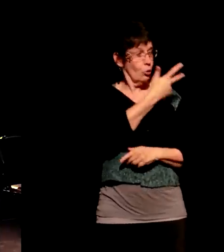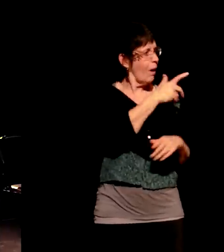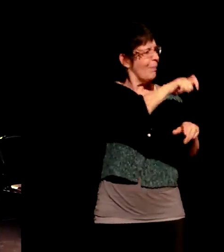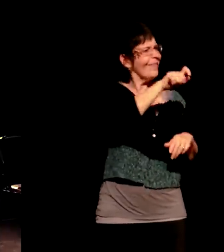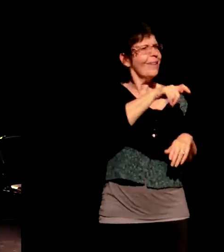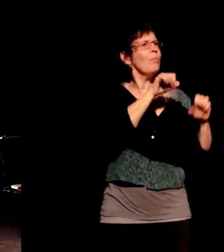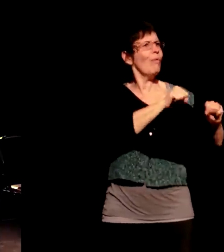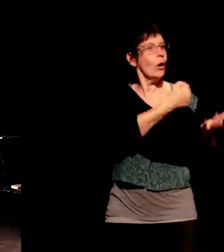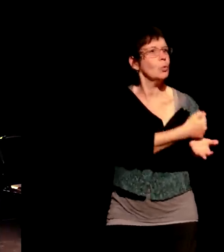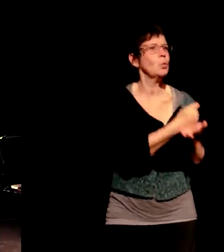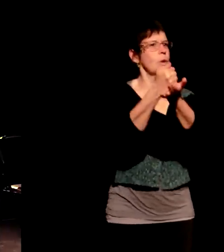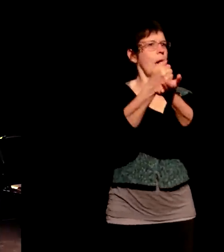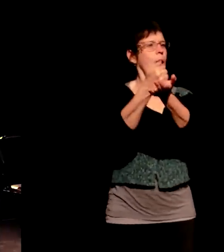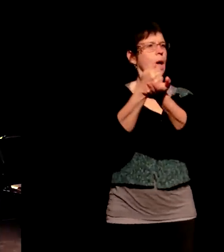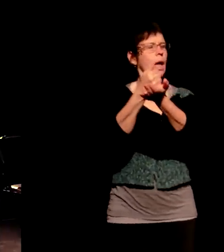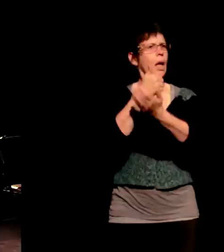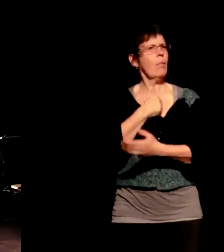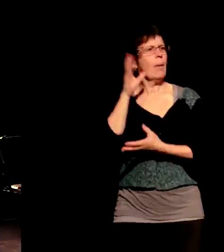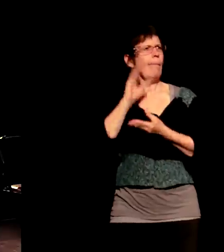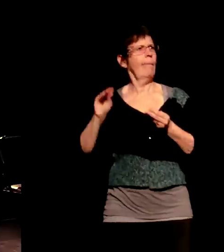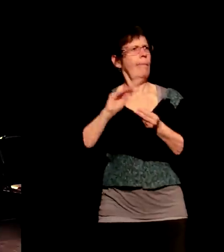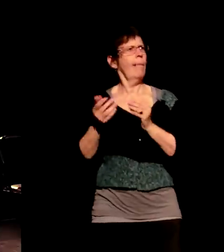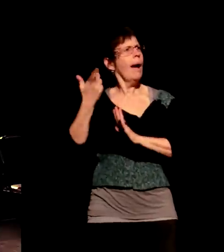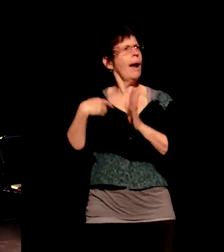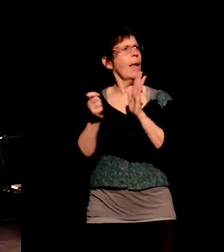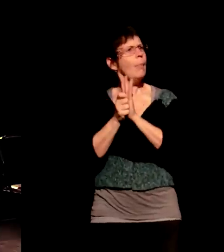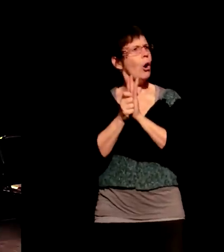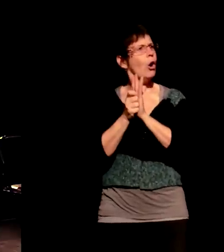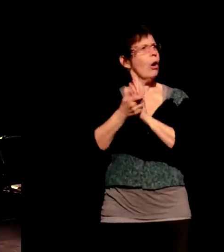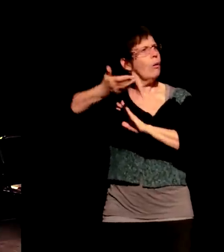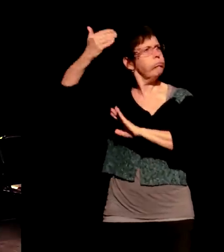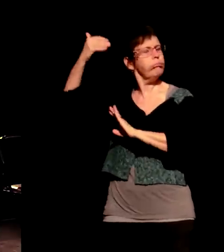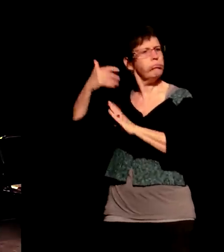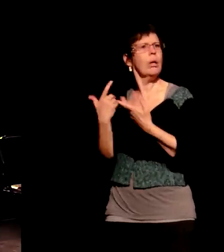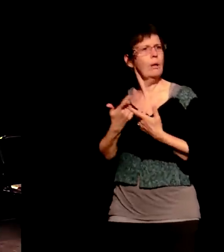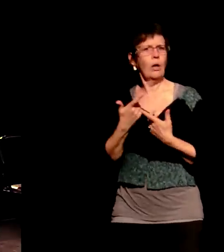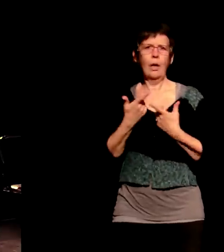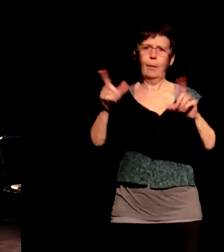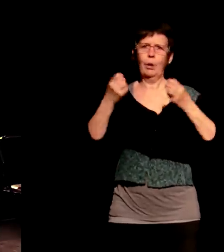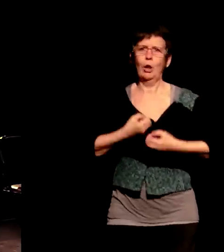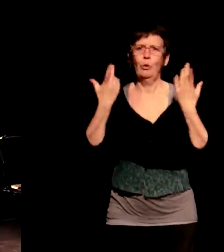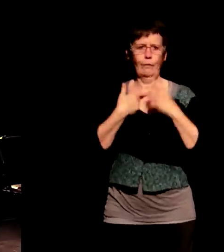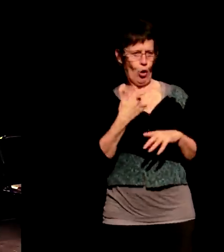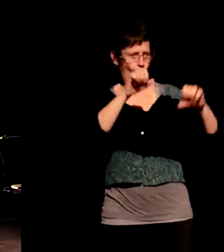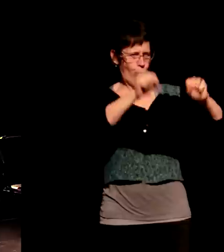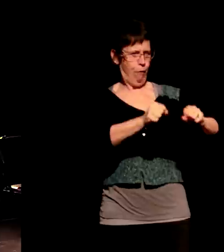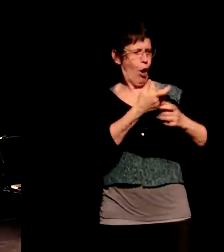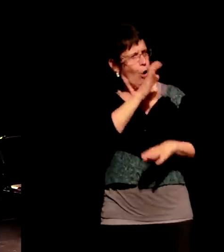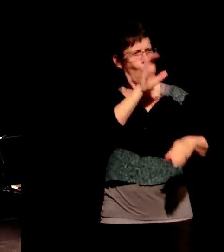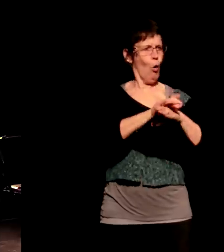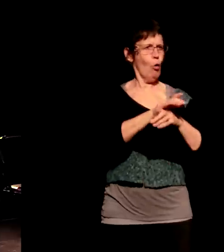dit, enfin moi je me dis, à une époque, la liberté d'expression, c'était la liberté d'être subversif par rapport au pouvoir, d'attaquer le pouvoir, de le